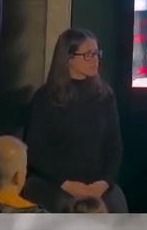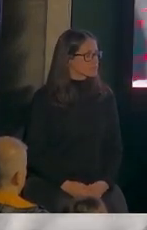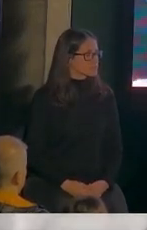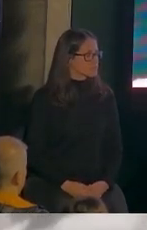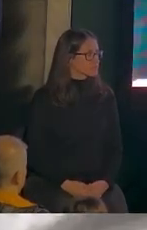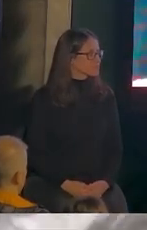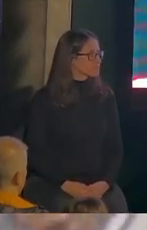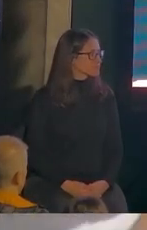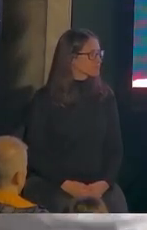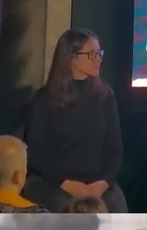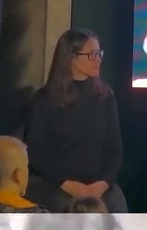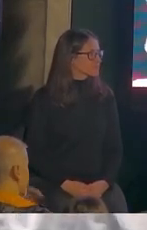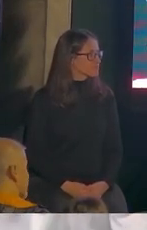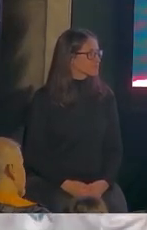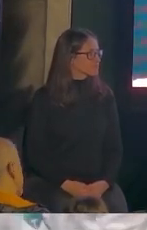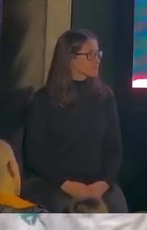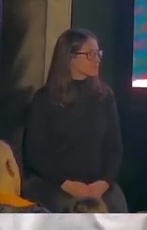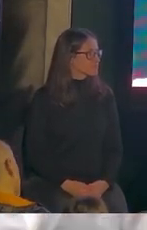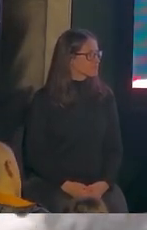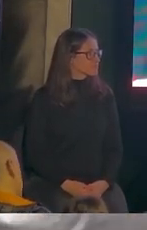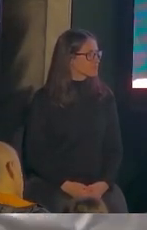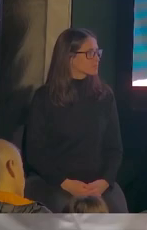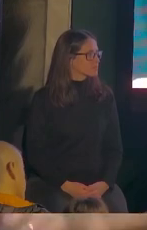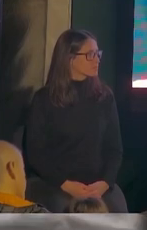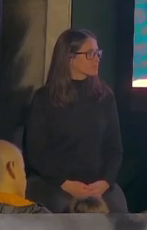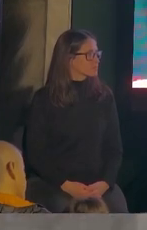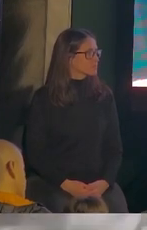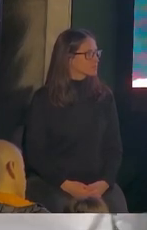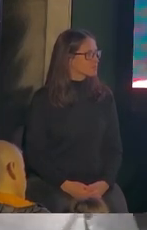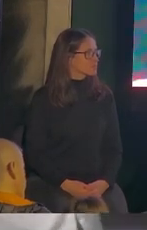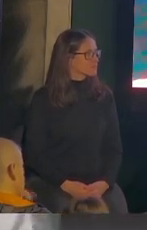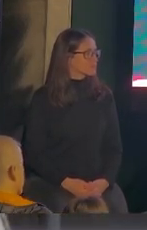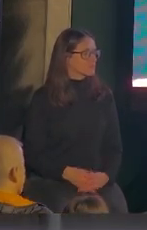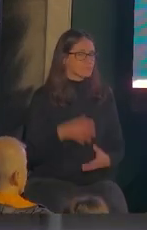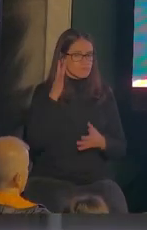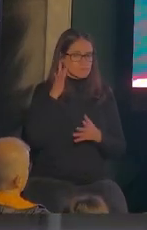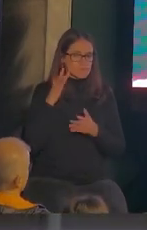I si vols, deixa aquí, m'ho pots anar a afegir?